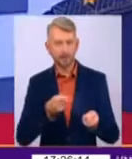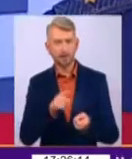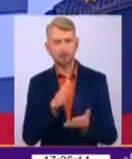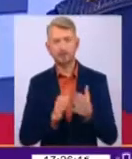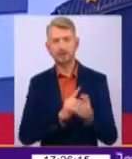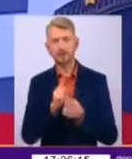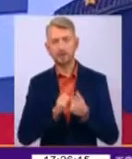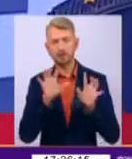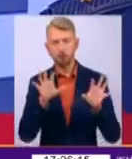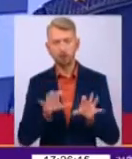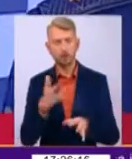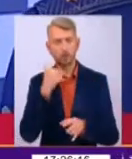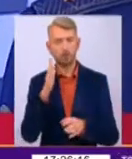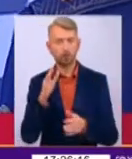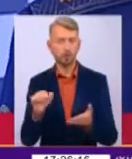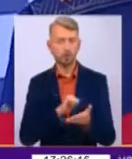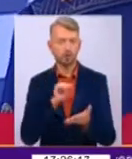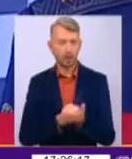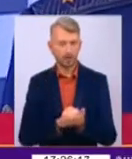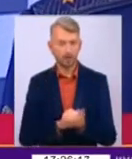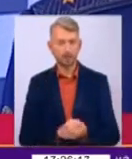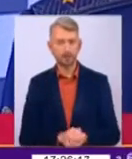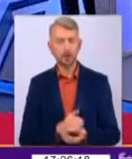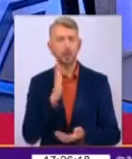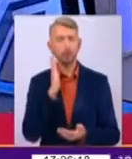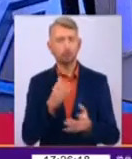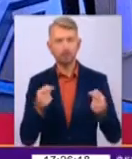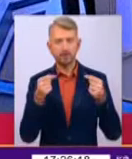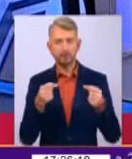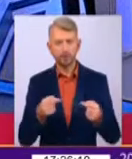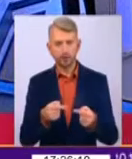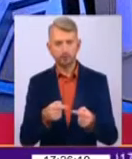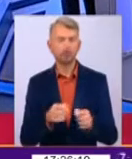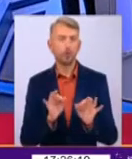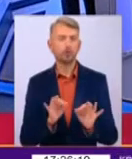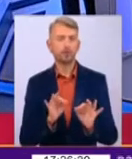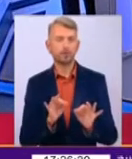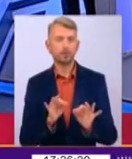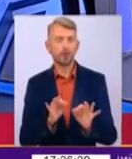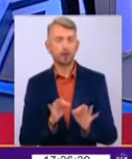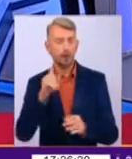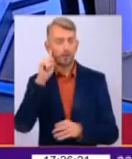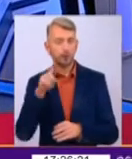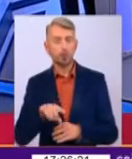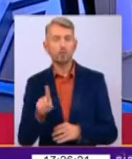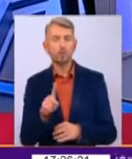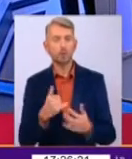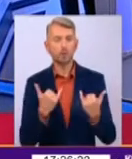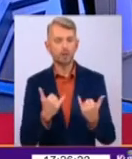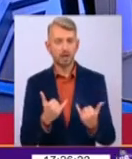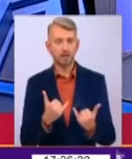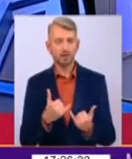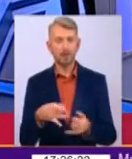зміни законодавчі, коли буде документ. Значить, будуть відповідним чином, хоча відомо, що зараз в